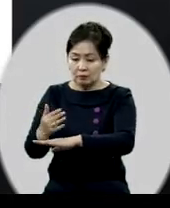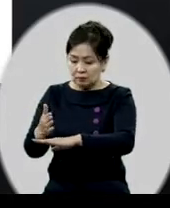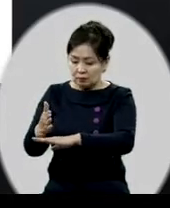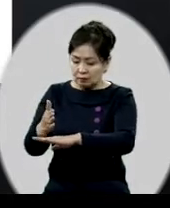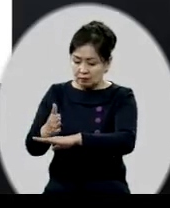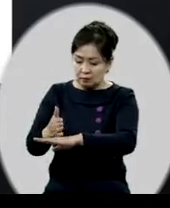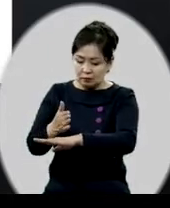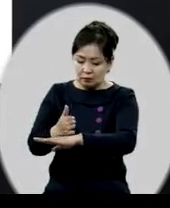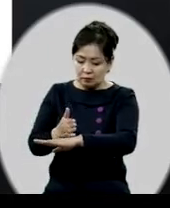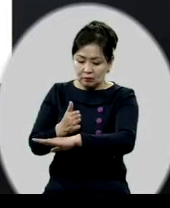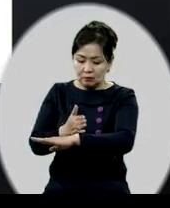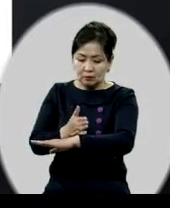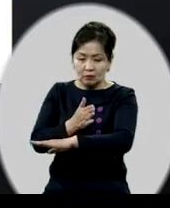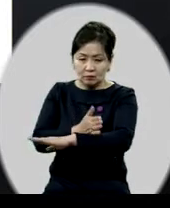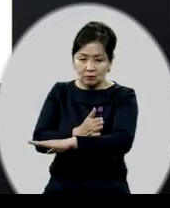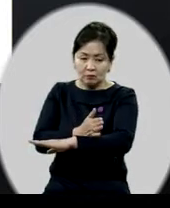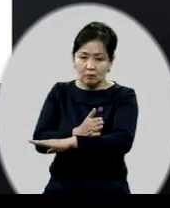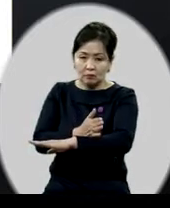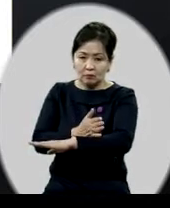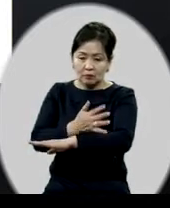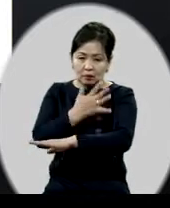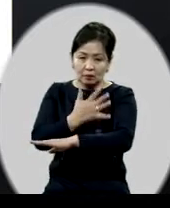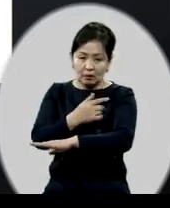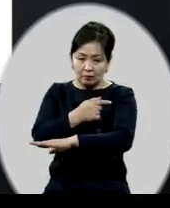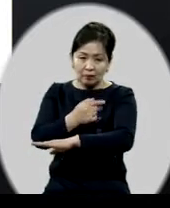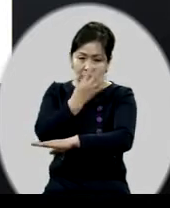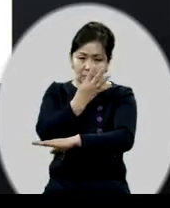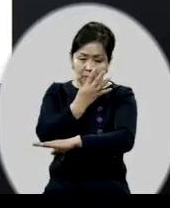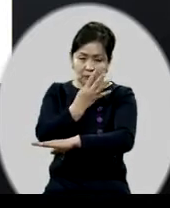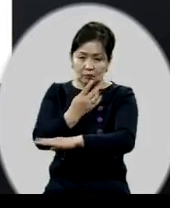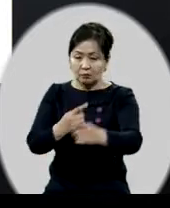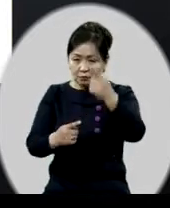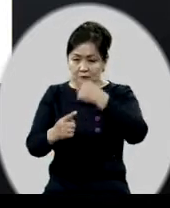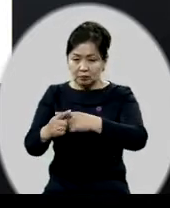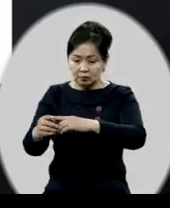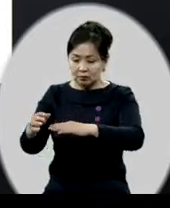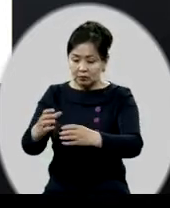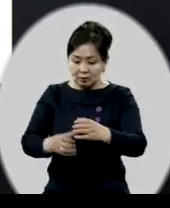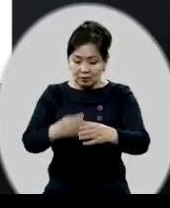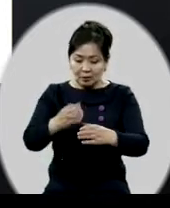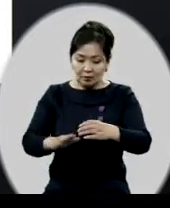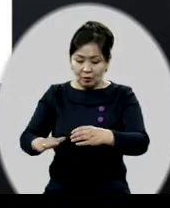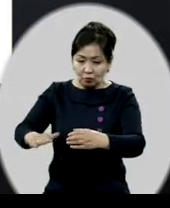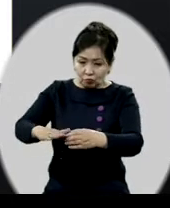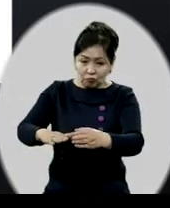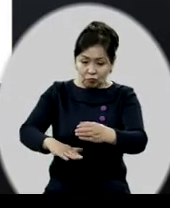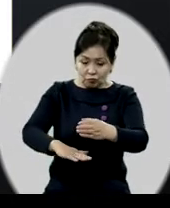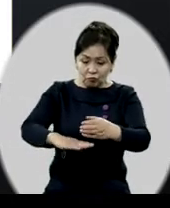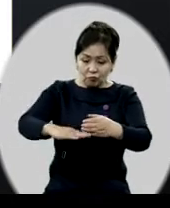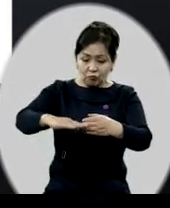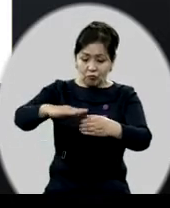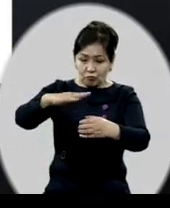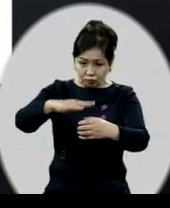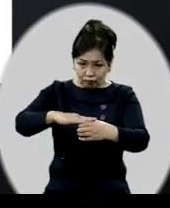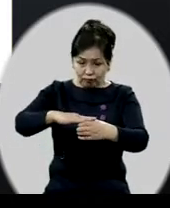4. 5-ны 4 хэсгээр нэмэгдээд сам маань дүүрсэн. Бодолтой